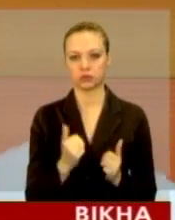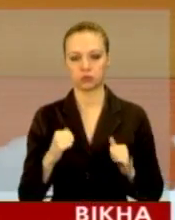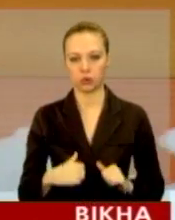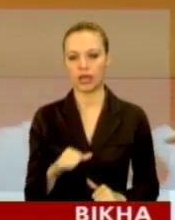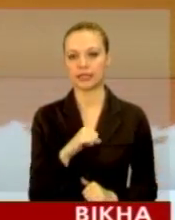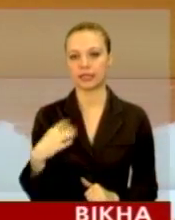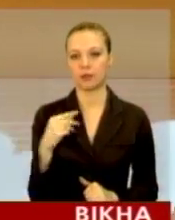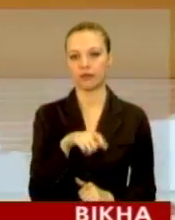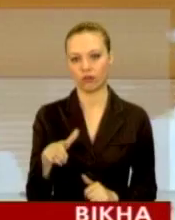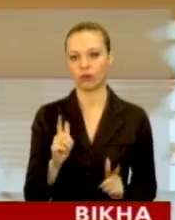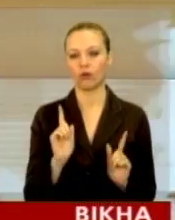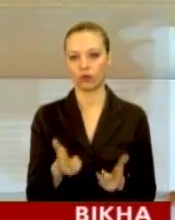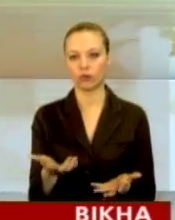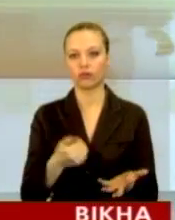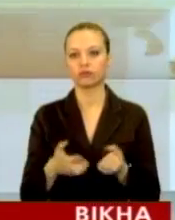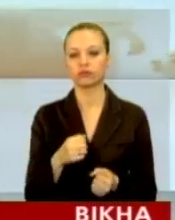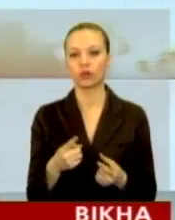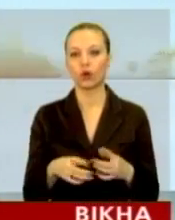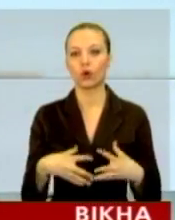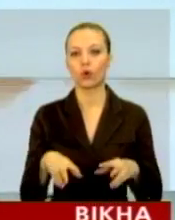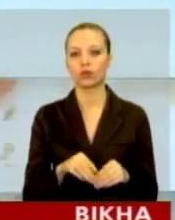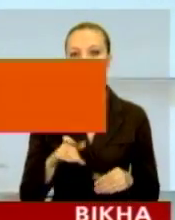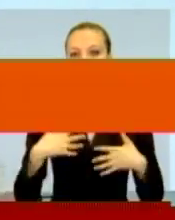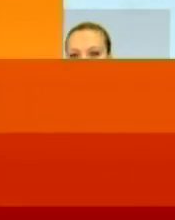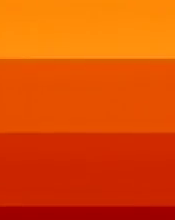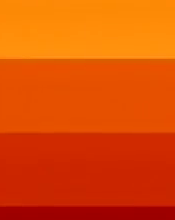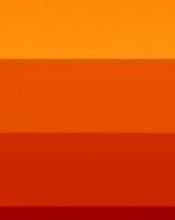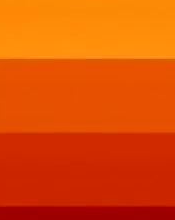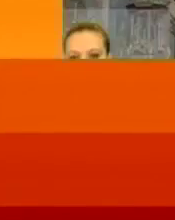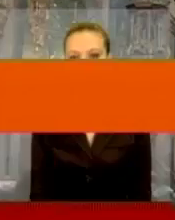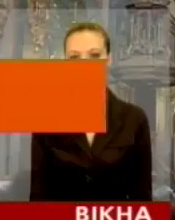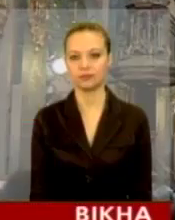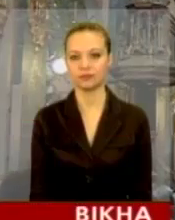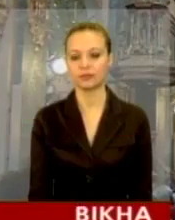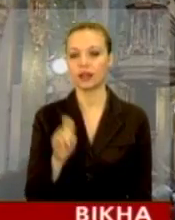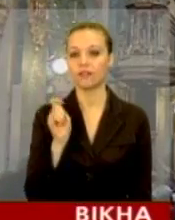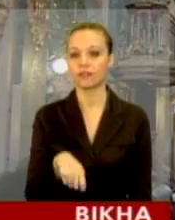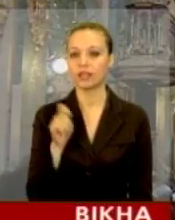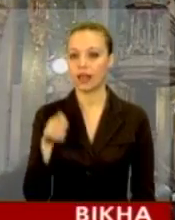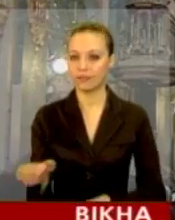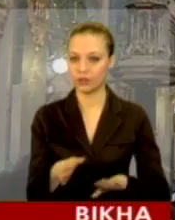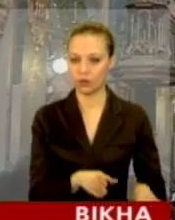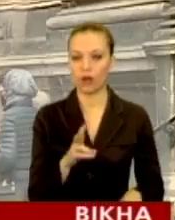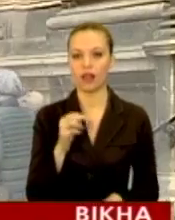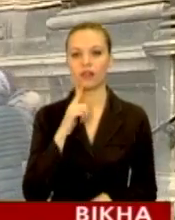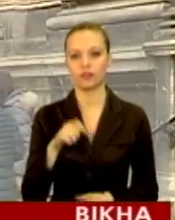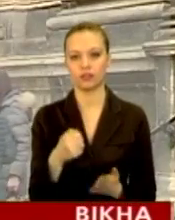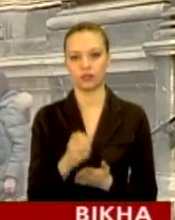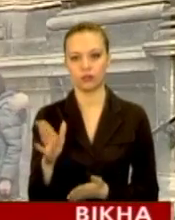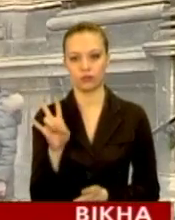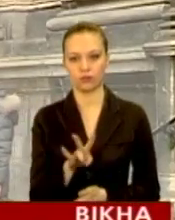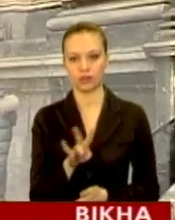самі ж львів'яни готові прихистити родини силовиків із Криму. Війна війною, але в неділю до